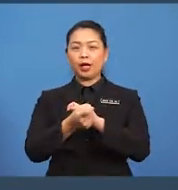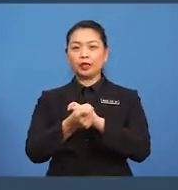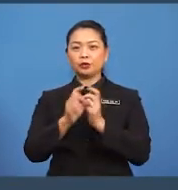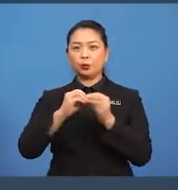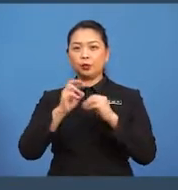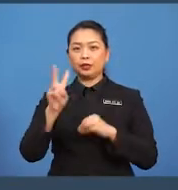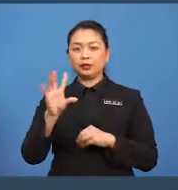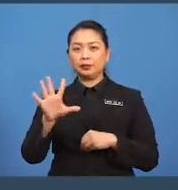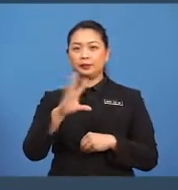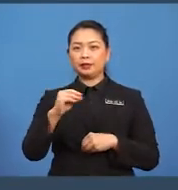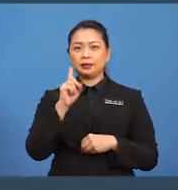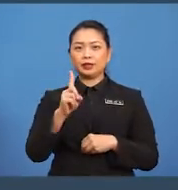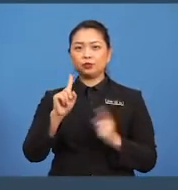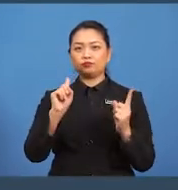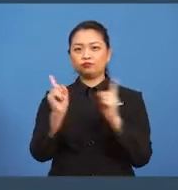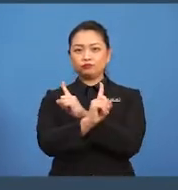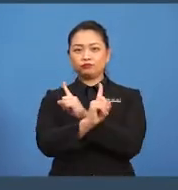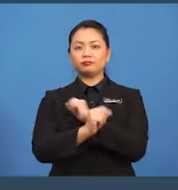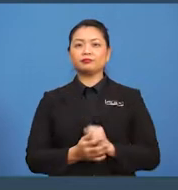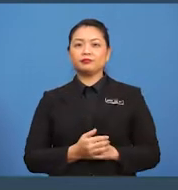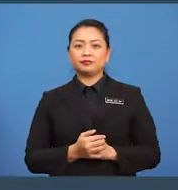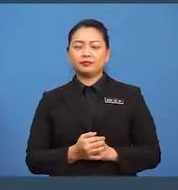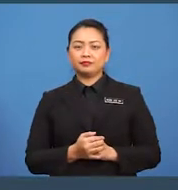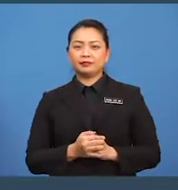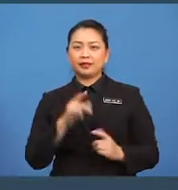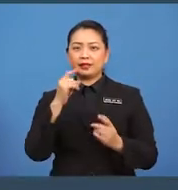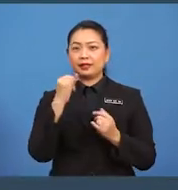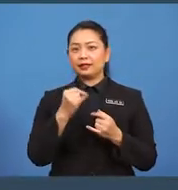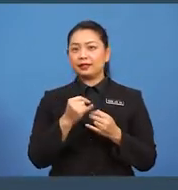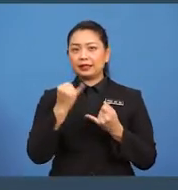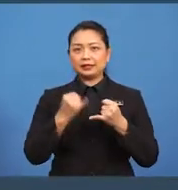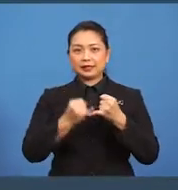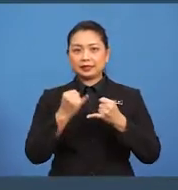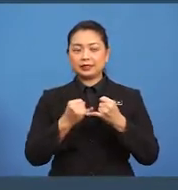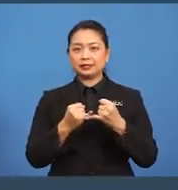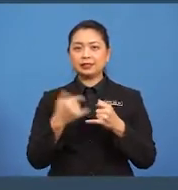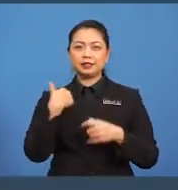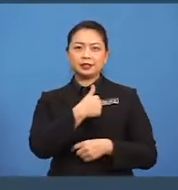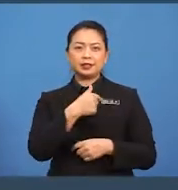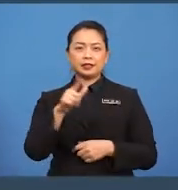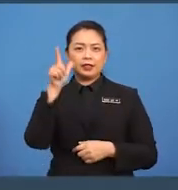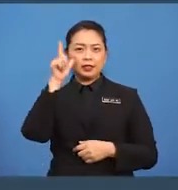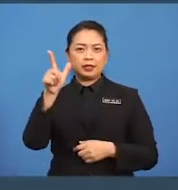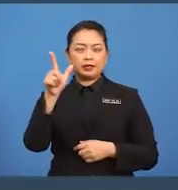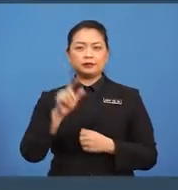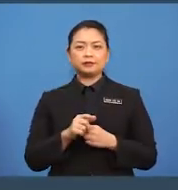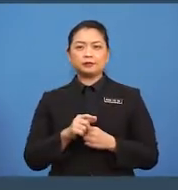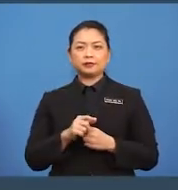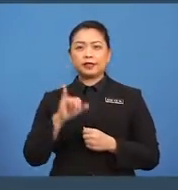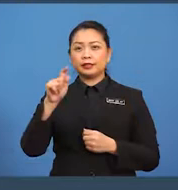5 dan nombor 1 seperti ini. Langkah keempat, kita lihat dua item